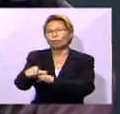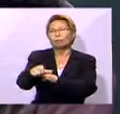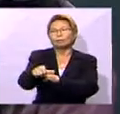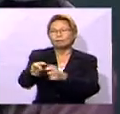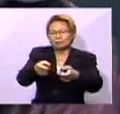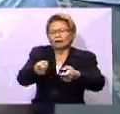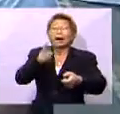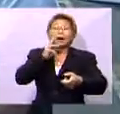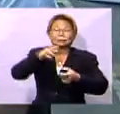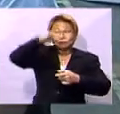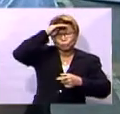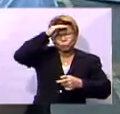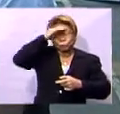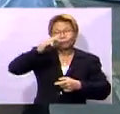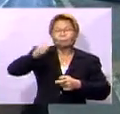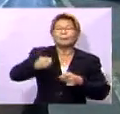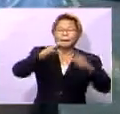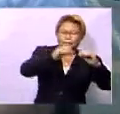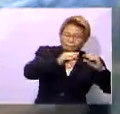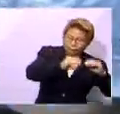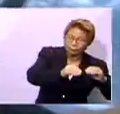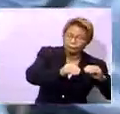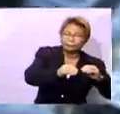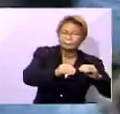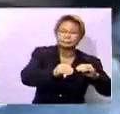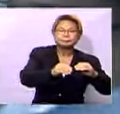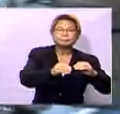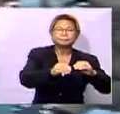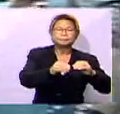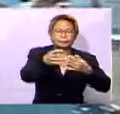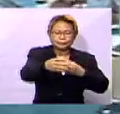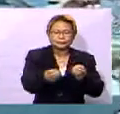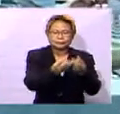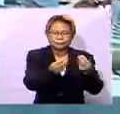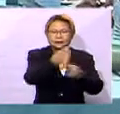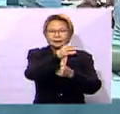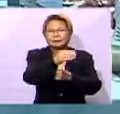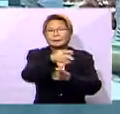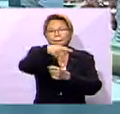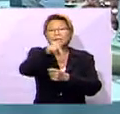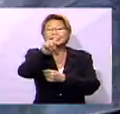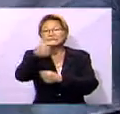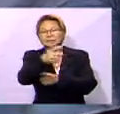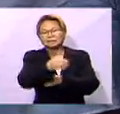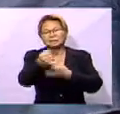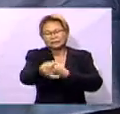Kawal Selia Air Johor Bakaj, SAJ Renhil Sdn Bhd, Pejabat Tanah dan Jabatan